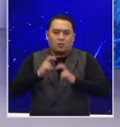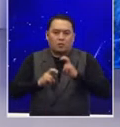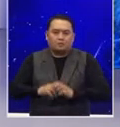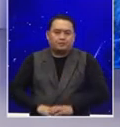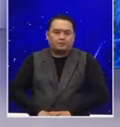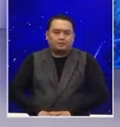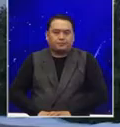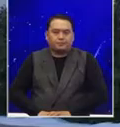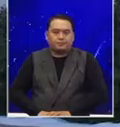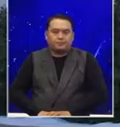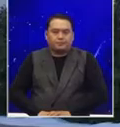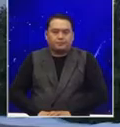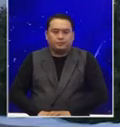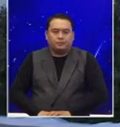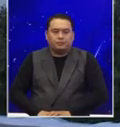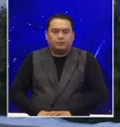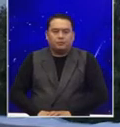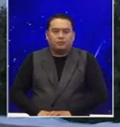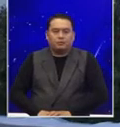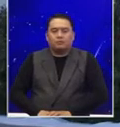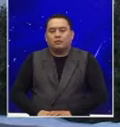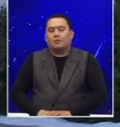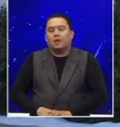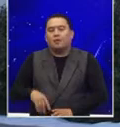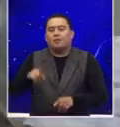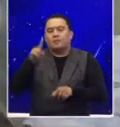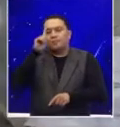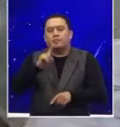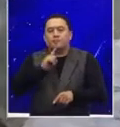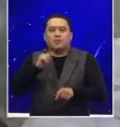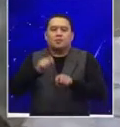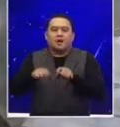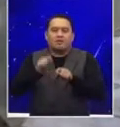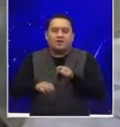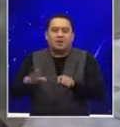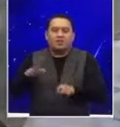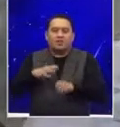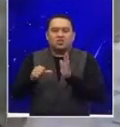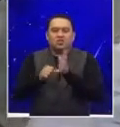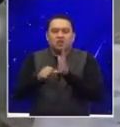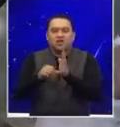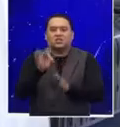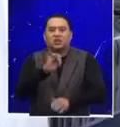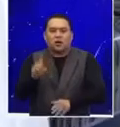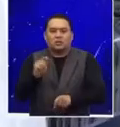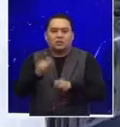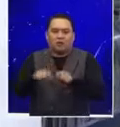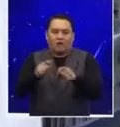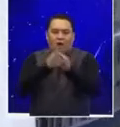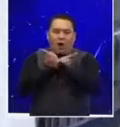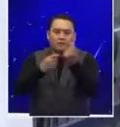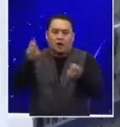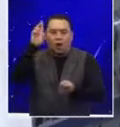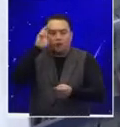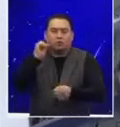заводом. За полтора месяца 6 проверок проведено на Жаркентском крахмалопаточном заводе. И это после объявления в